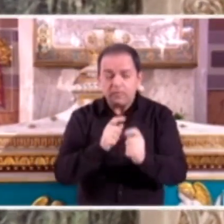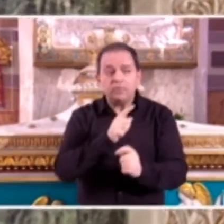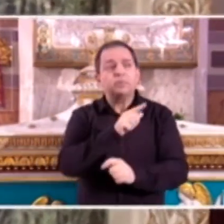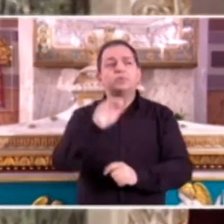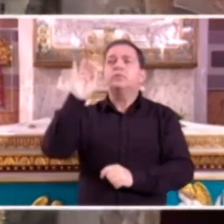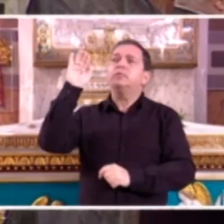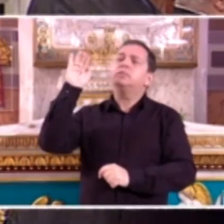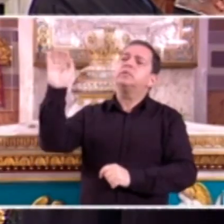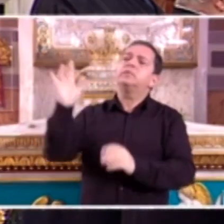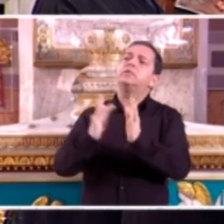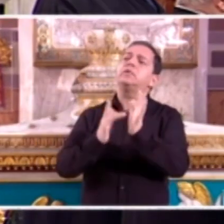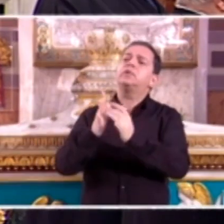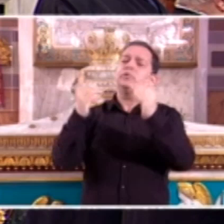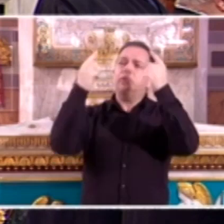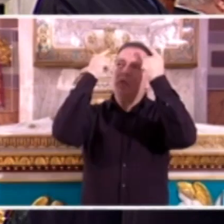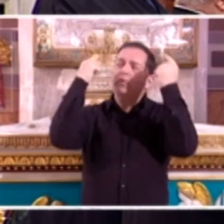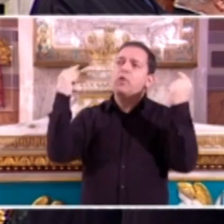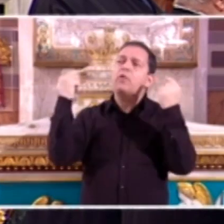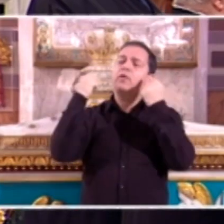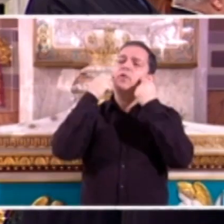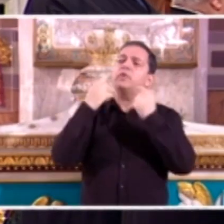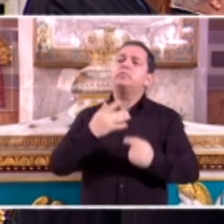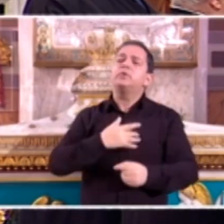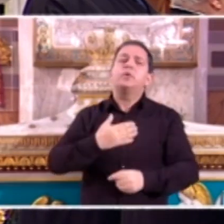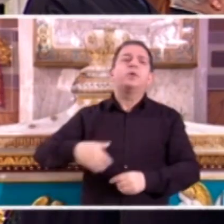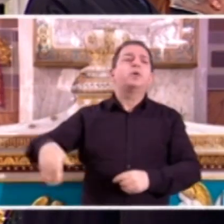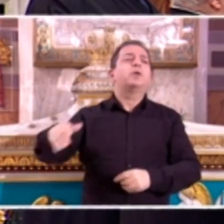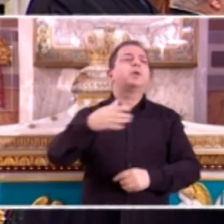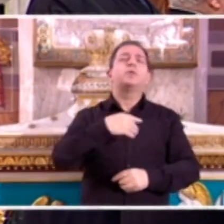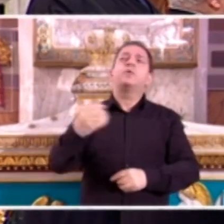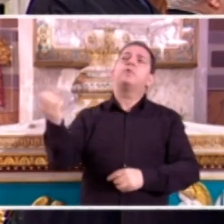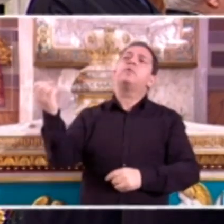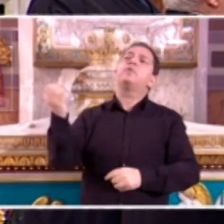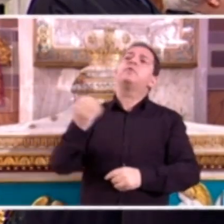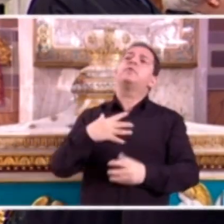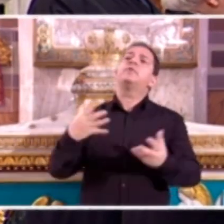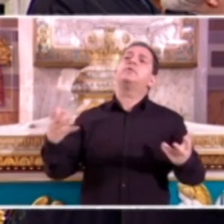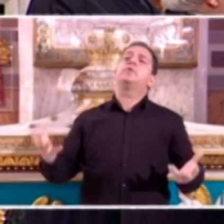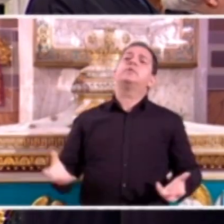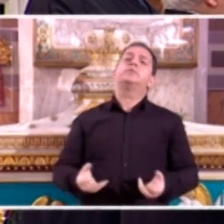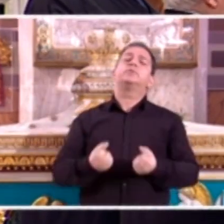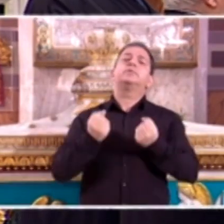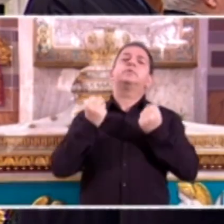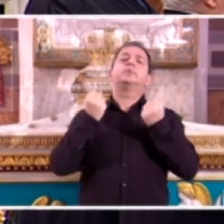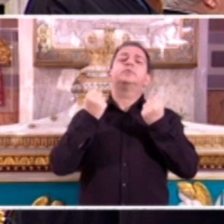Απόστολε, πρέσβευε Χριστό το Θεό, σωθεί με